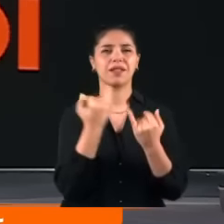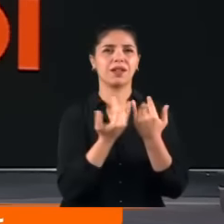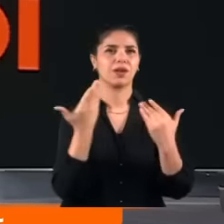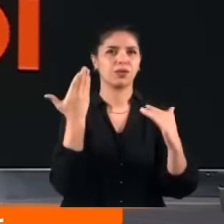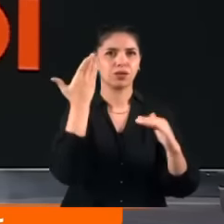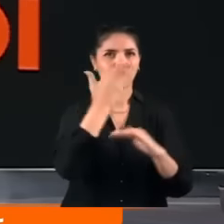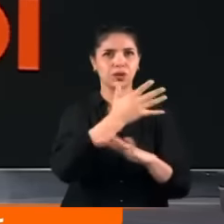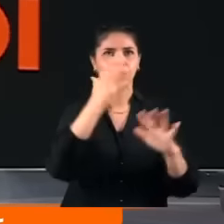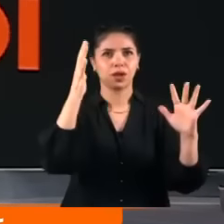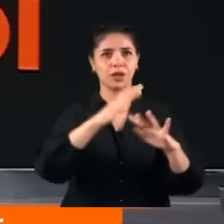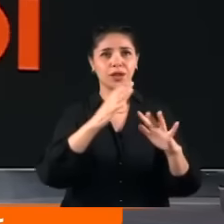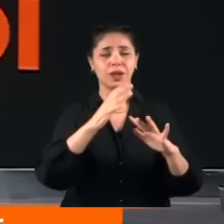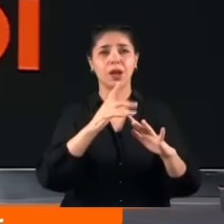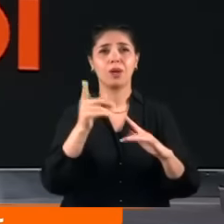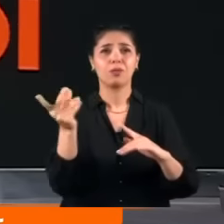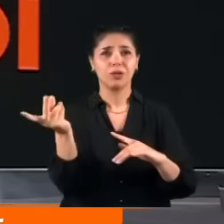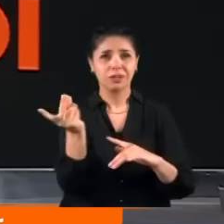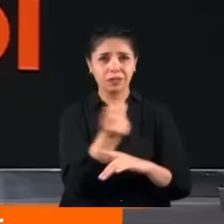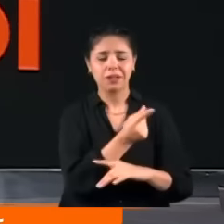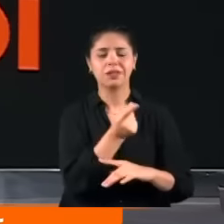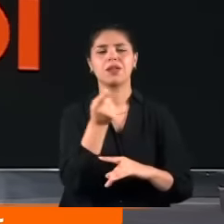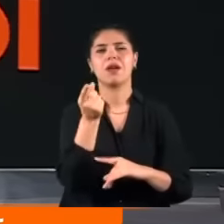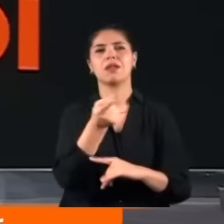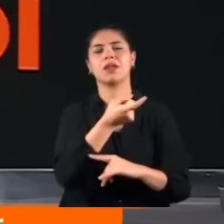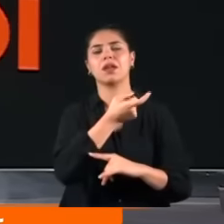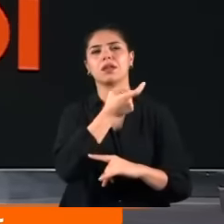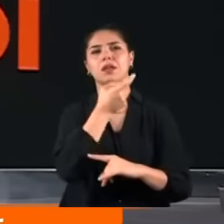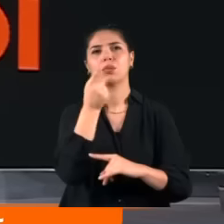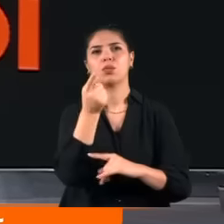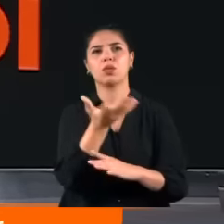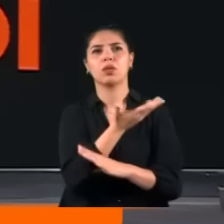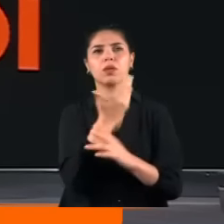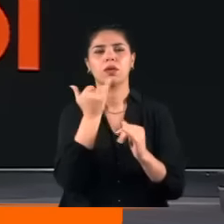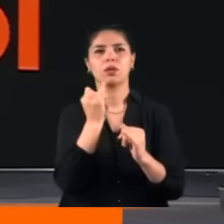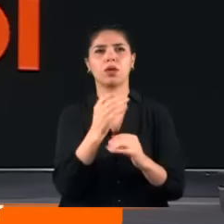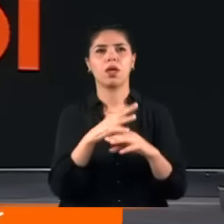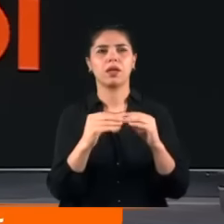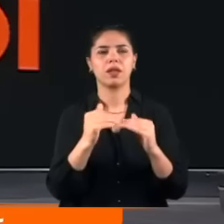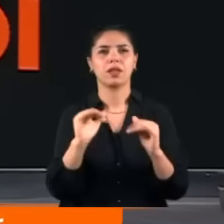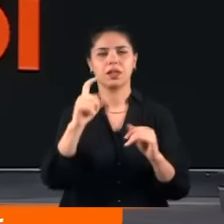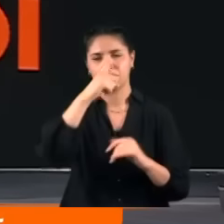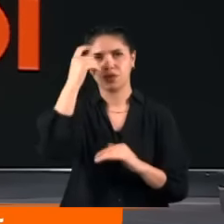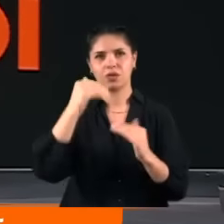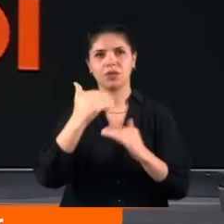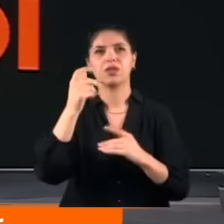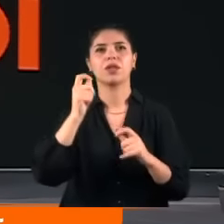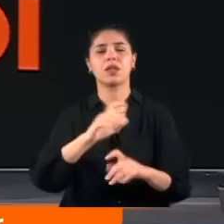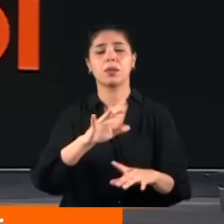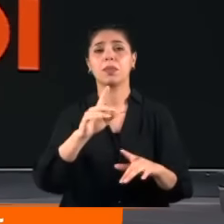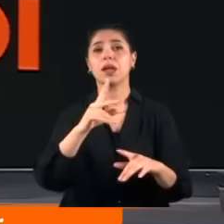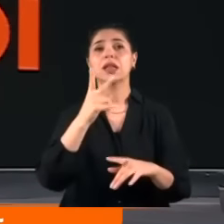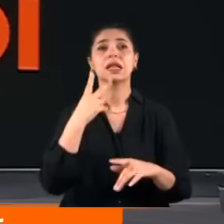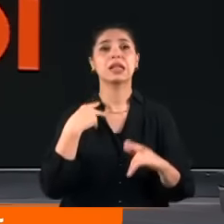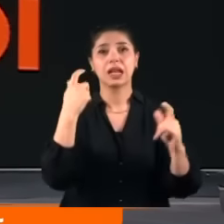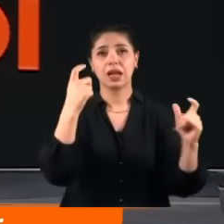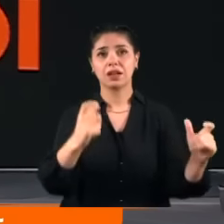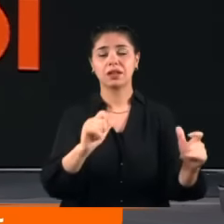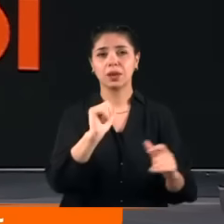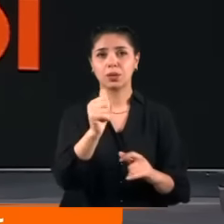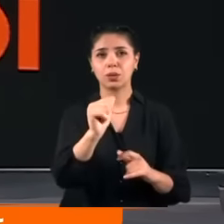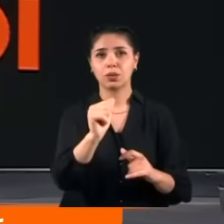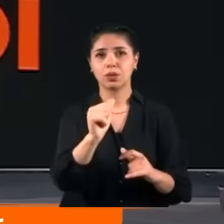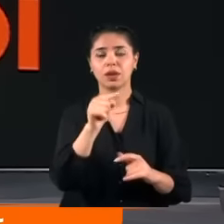Göydaş. Yağmurdan kaçarken doluya tutuldu desek yeridir. Adana sıcağında dışarıya adım atamazken Sarıkamış'taki günleri ise ateşin